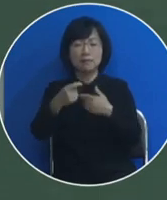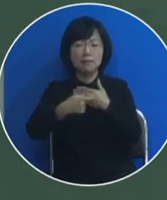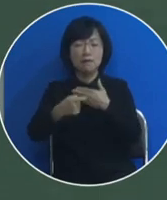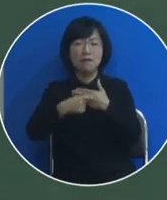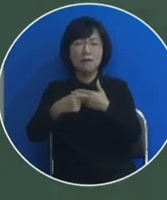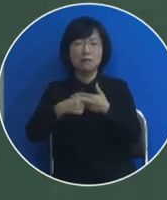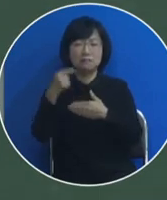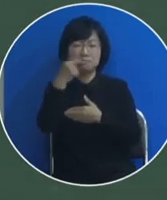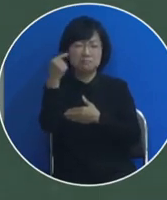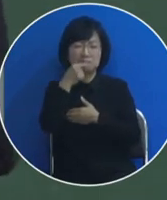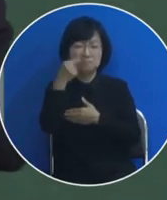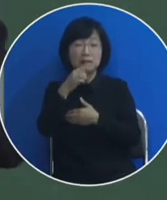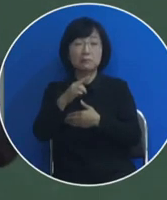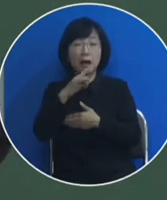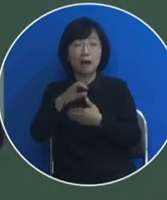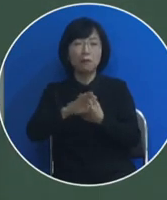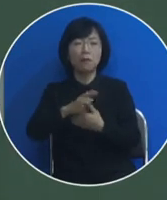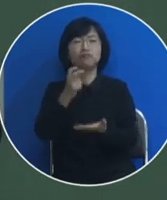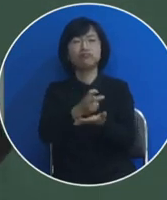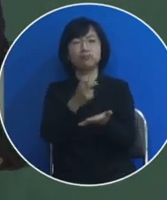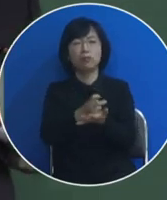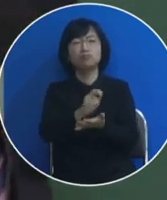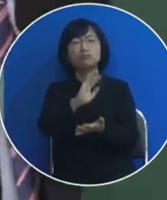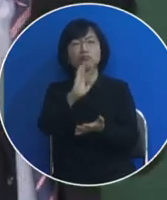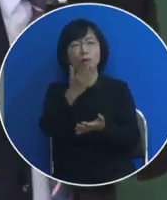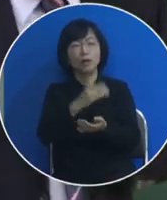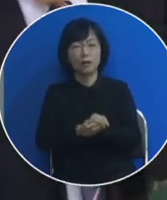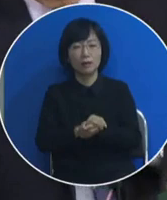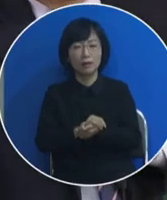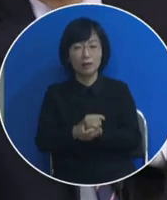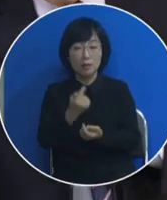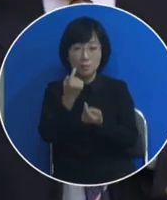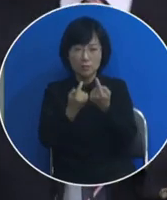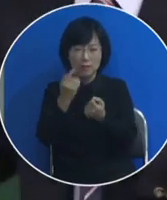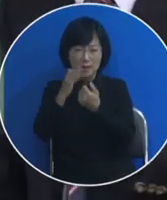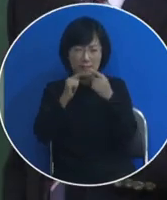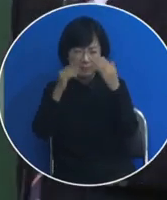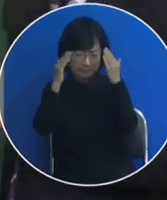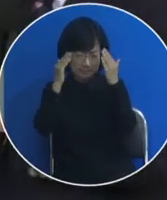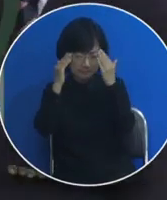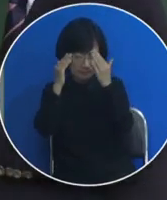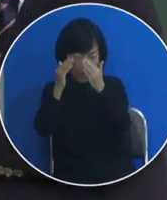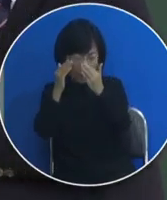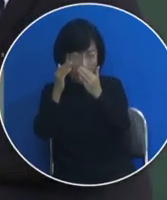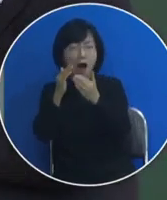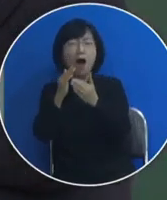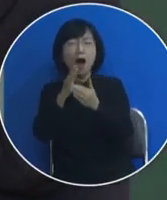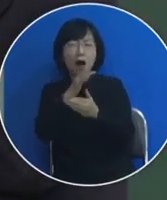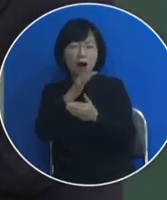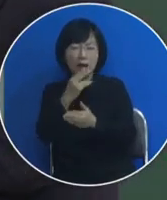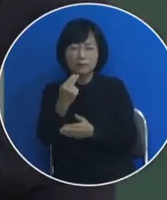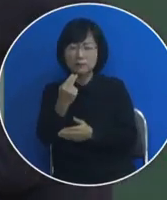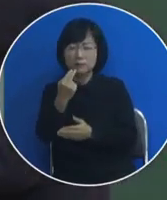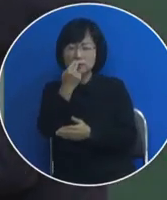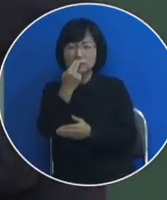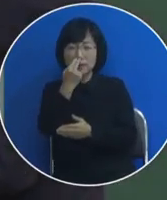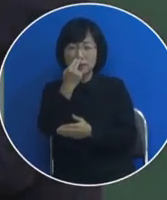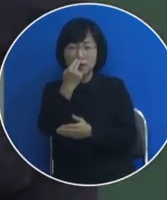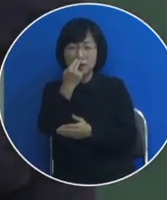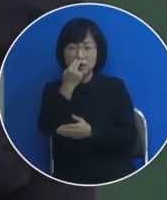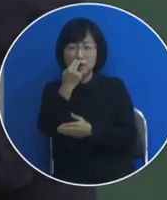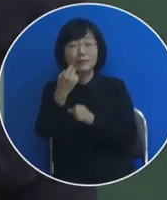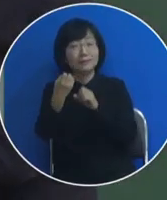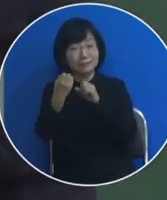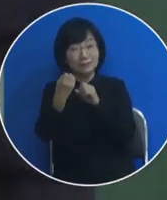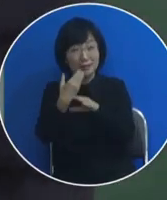율법으로 듣기는 게 아니고 생명으로 다가와요. If not, then as you continue to listen to the sermon, it'll just come to you as a law. But if you have this, then it won't just be law; it will come to you